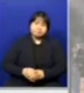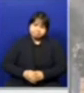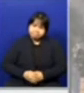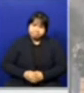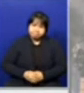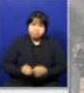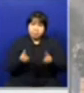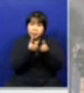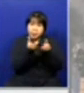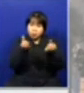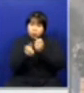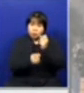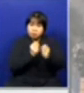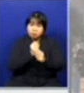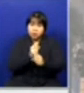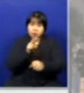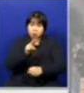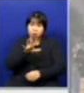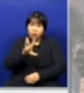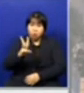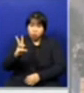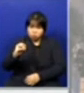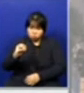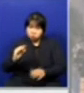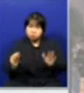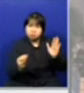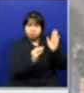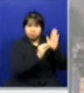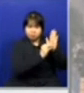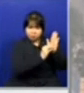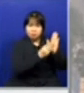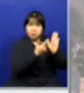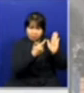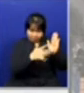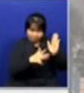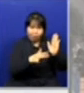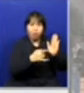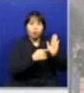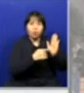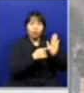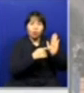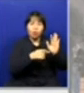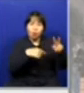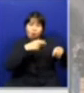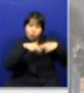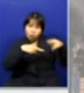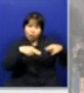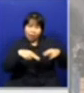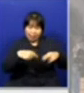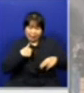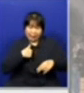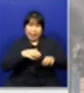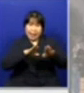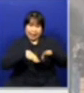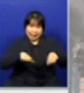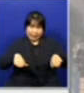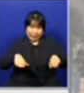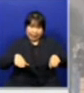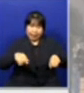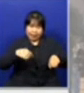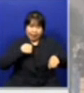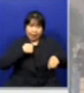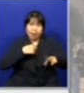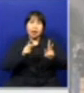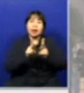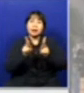ปี60ท่านตราไว้แล้วว่าให้ดูแลในเฉพาะที่ฉันดูเรื่องเด็กในฐานะเป็นกรรมาธิการ